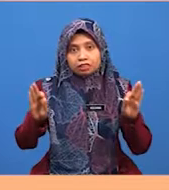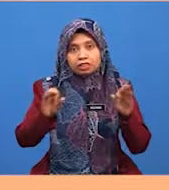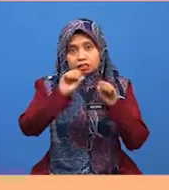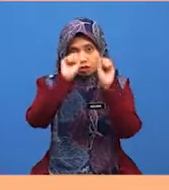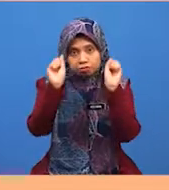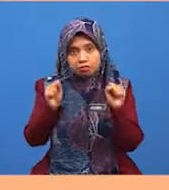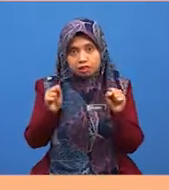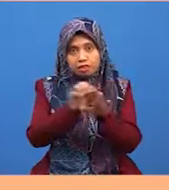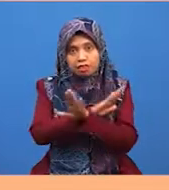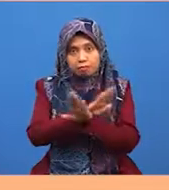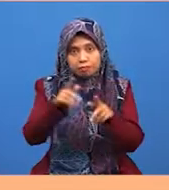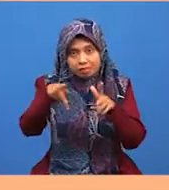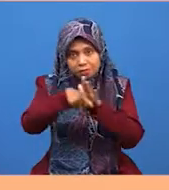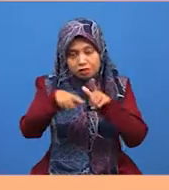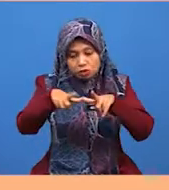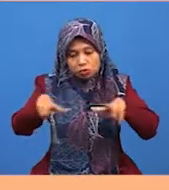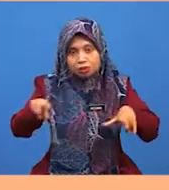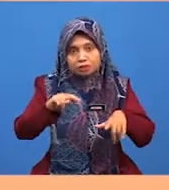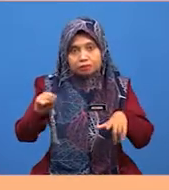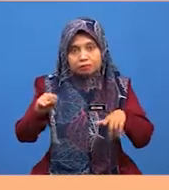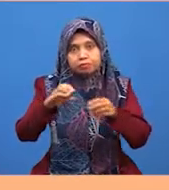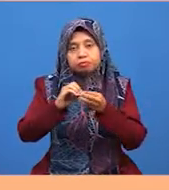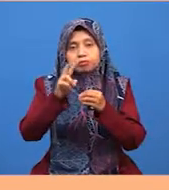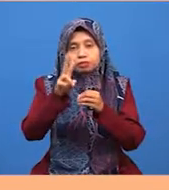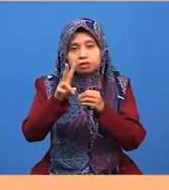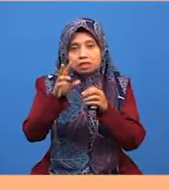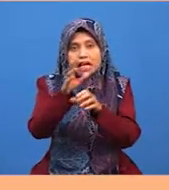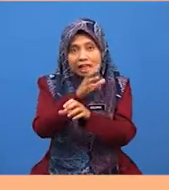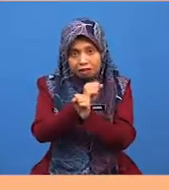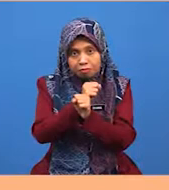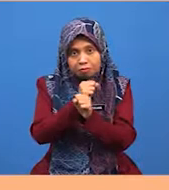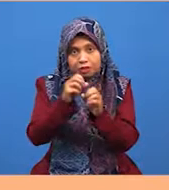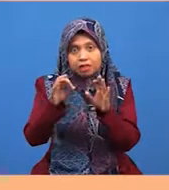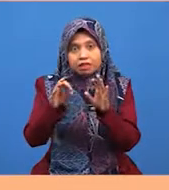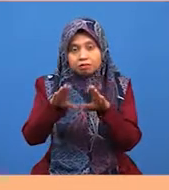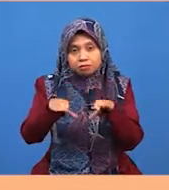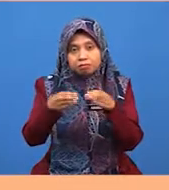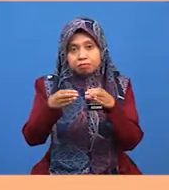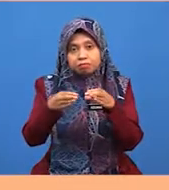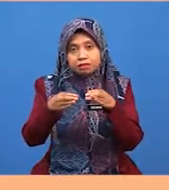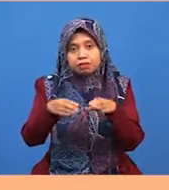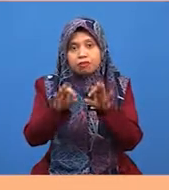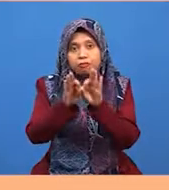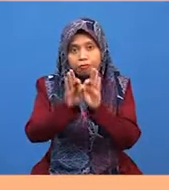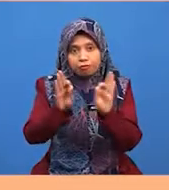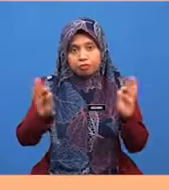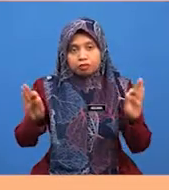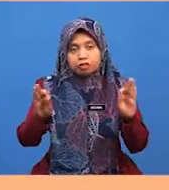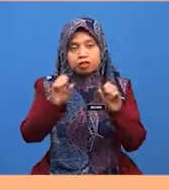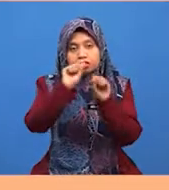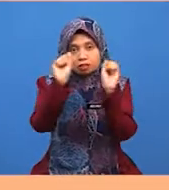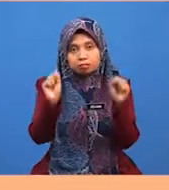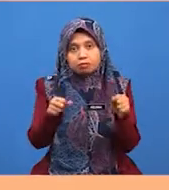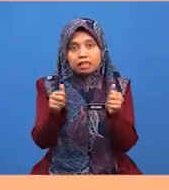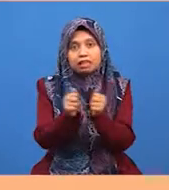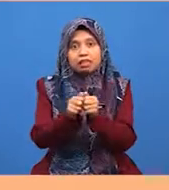perluasan. Yang kedua, dapat membina frasa subjek dengan